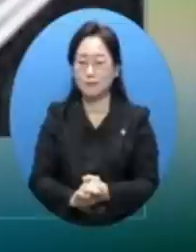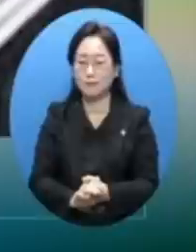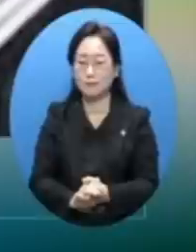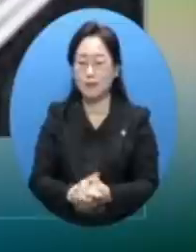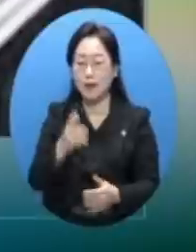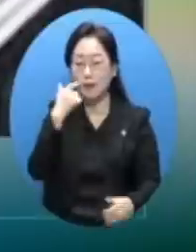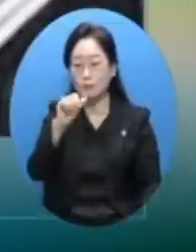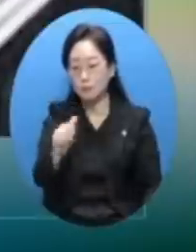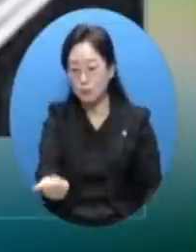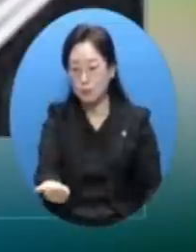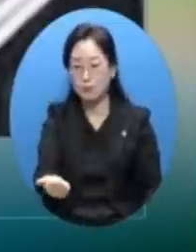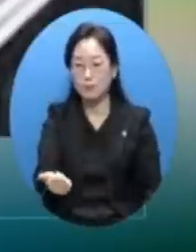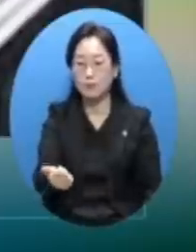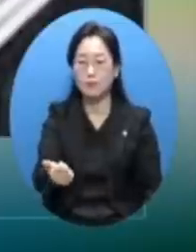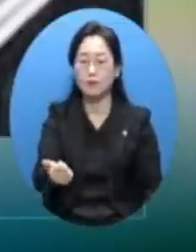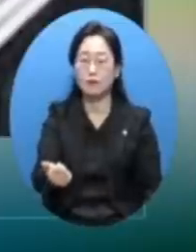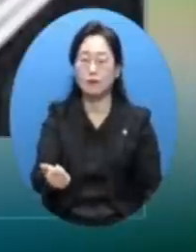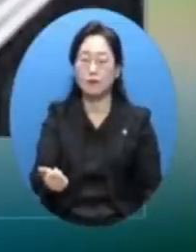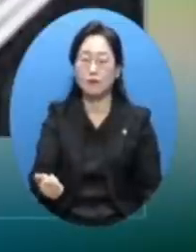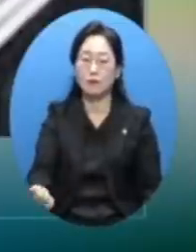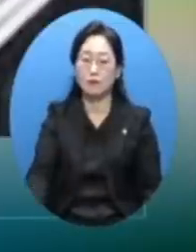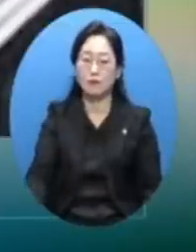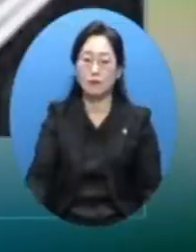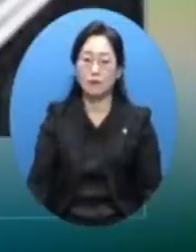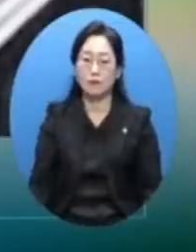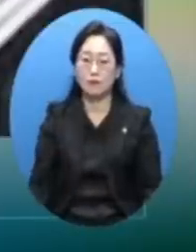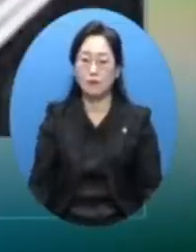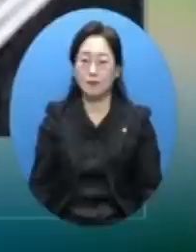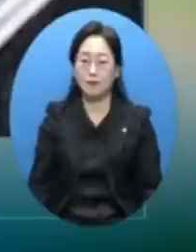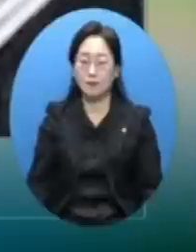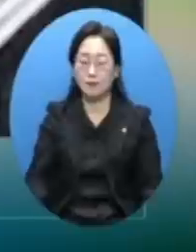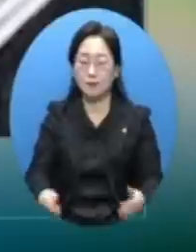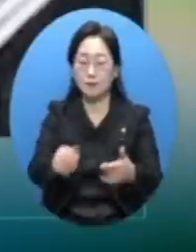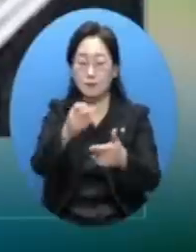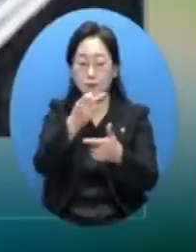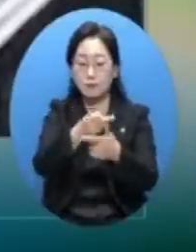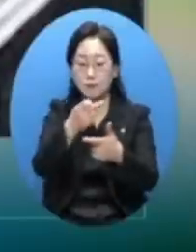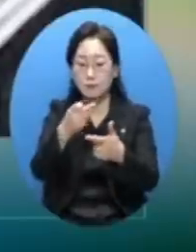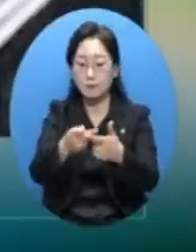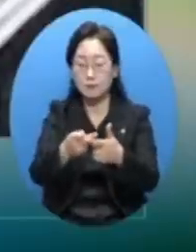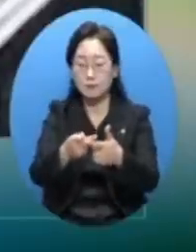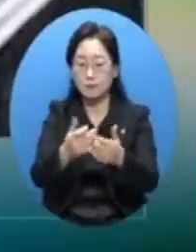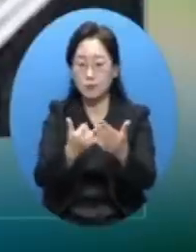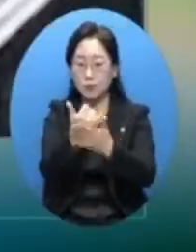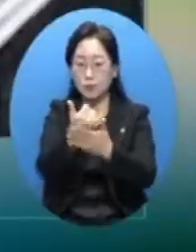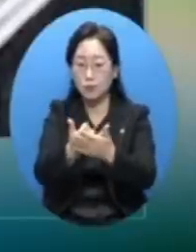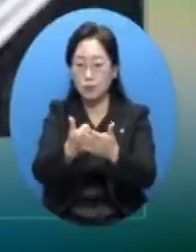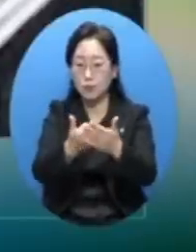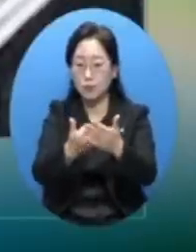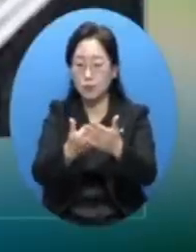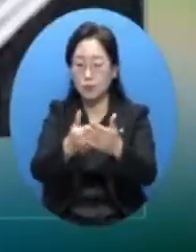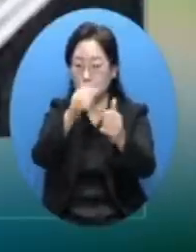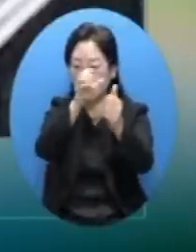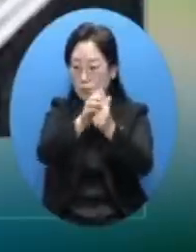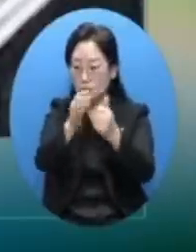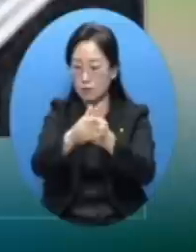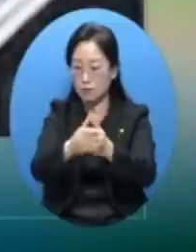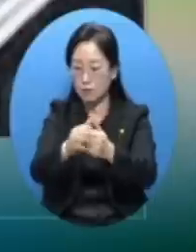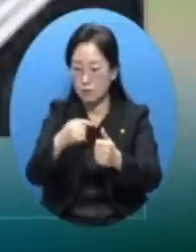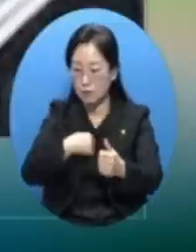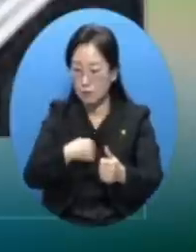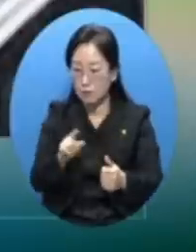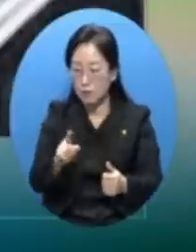아버지는 돌아가시고 자기가 보육원에 보내지고 나니까 부모에게 버림받다는 생각 때문에